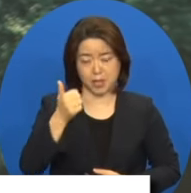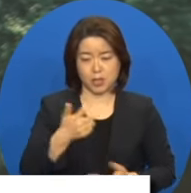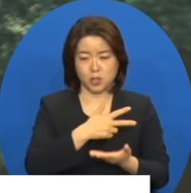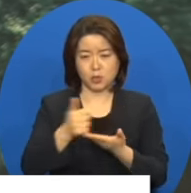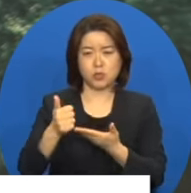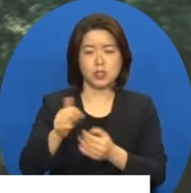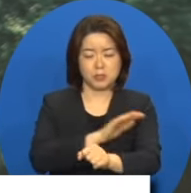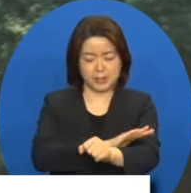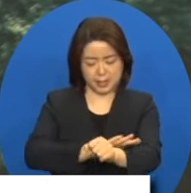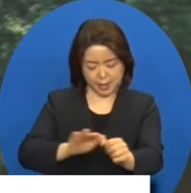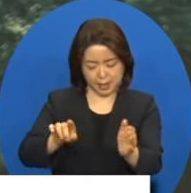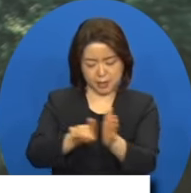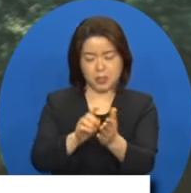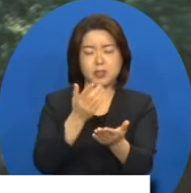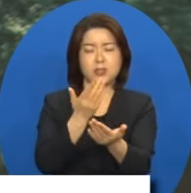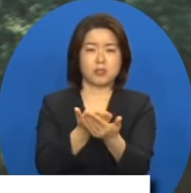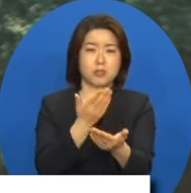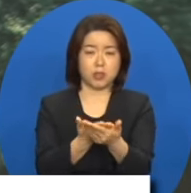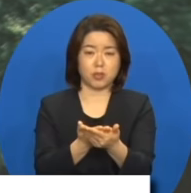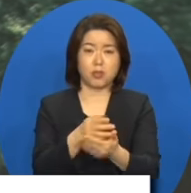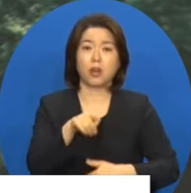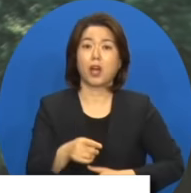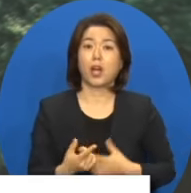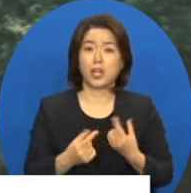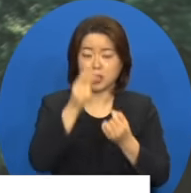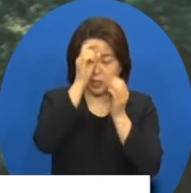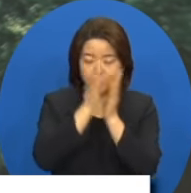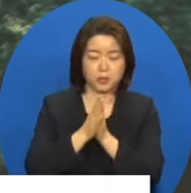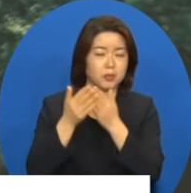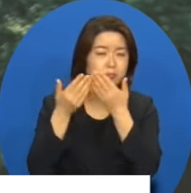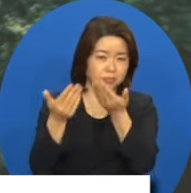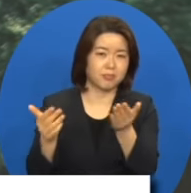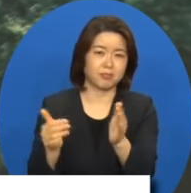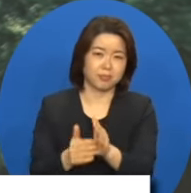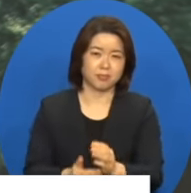주님을 잘 믿게 해주세요. 그렇게 기도했습니다.